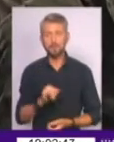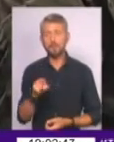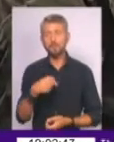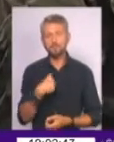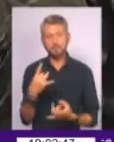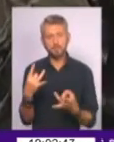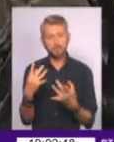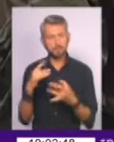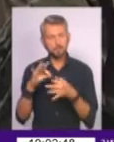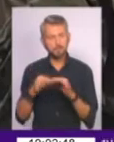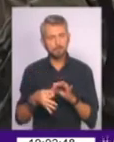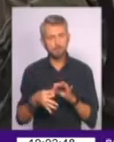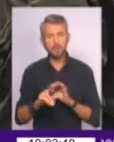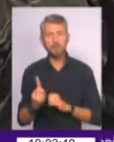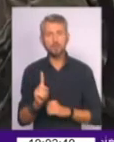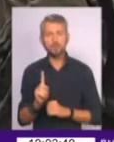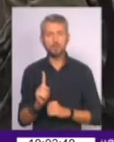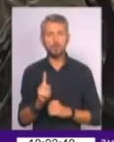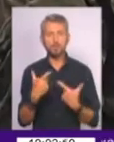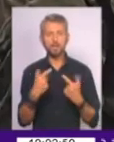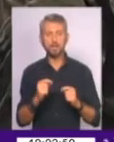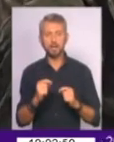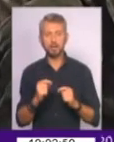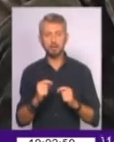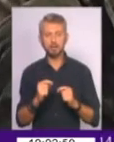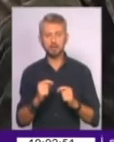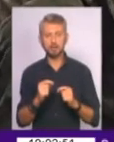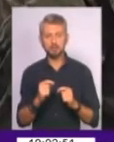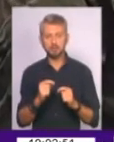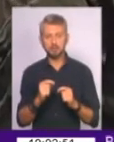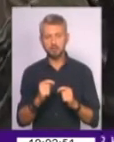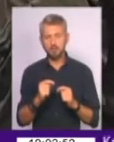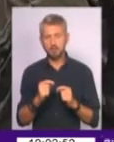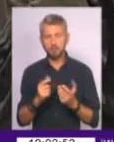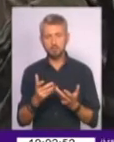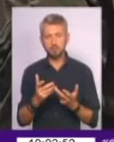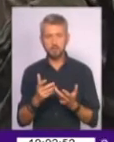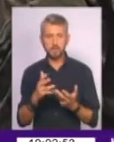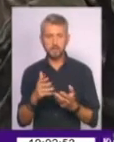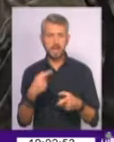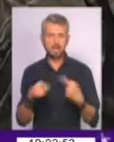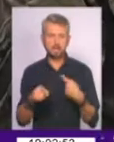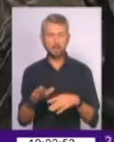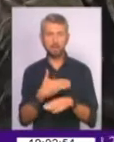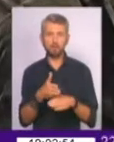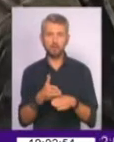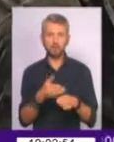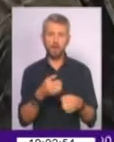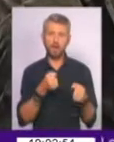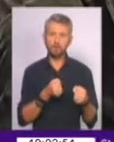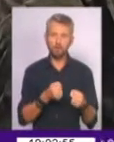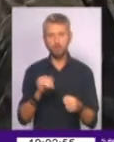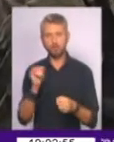пояснив, що йде, які відмінності у балістиці між автоматами і гранатометами.